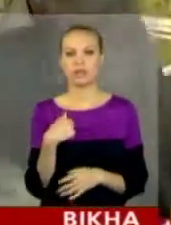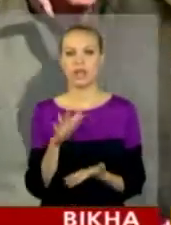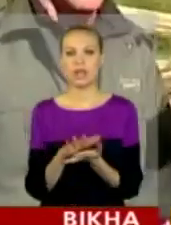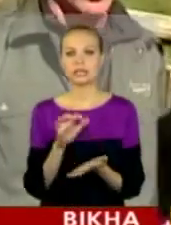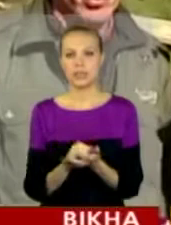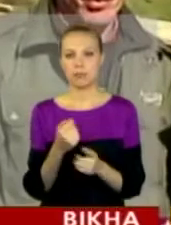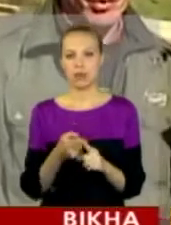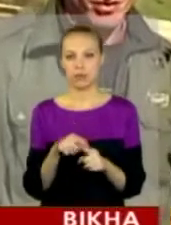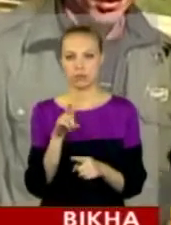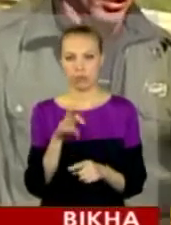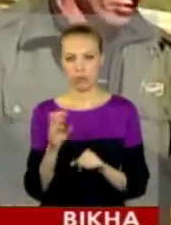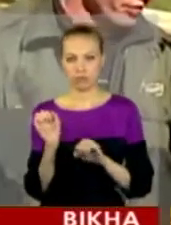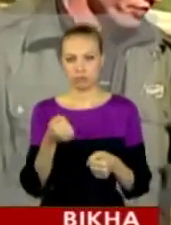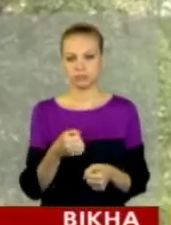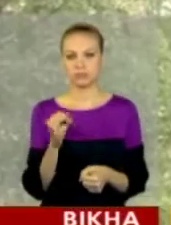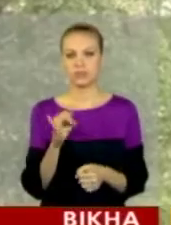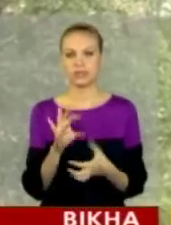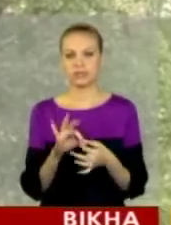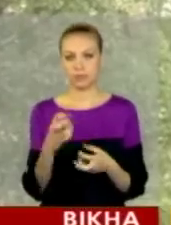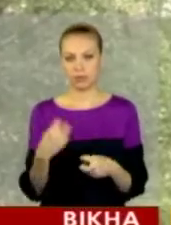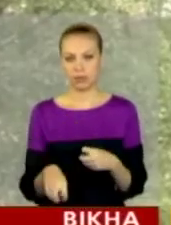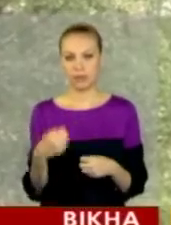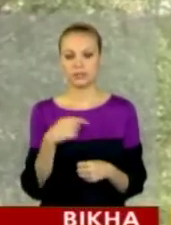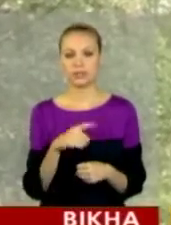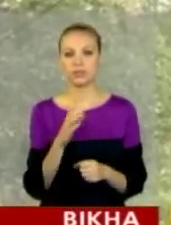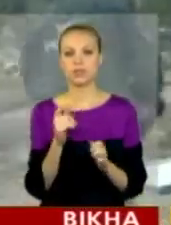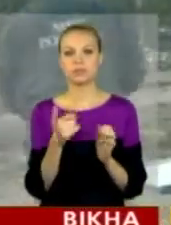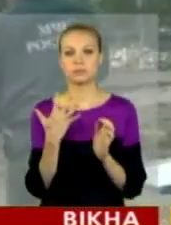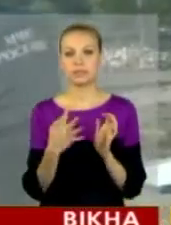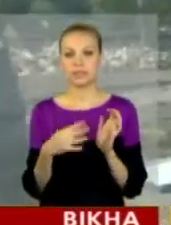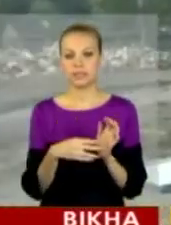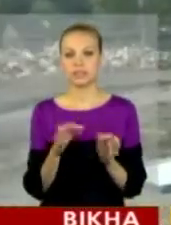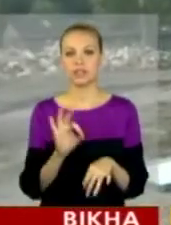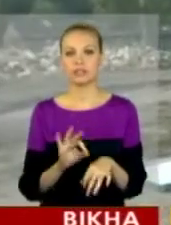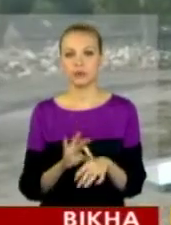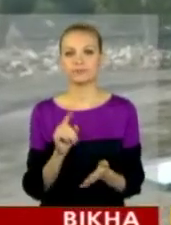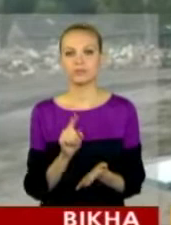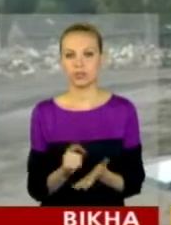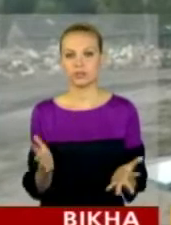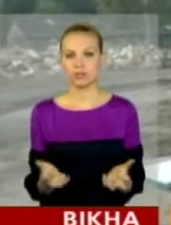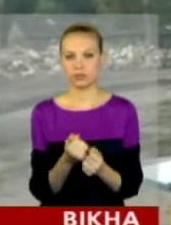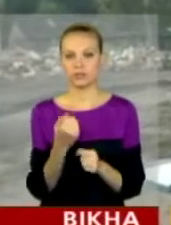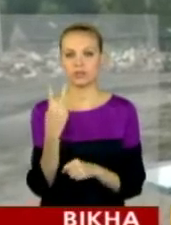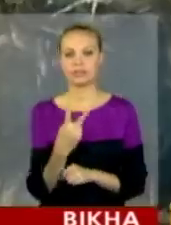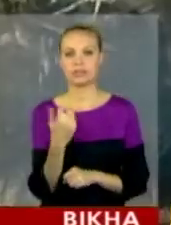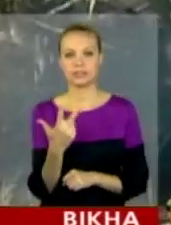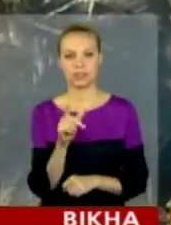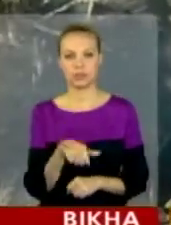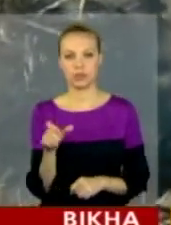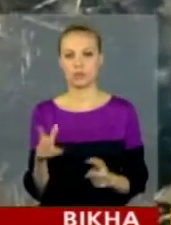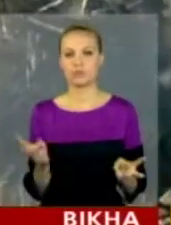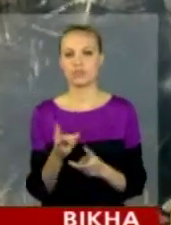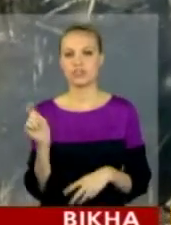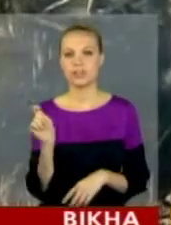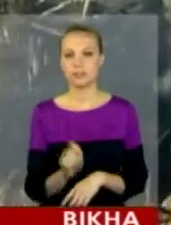сломав це ломами. І самок сломався. Із 59 хворих від пекельної смерті вдалося врятувати 23.